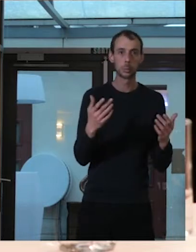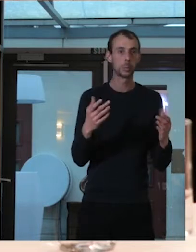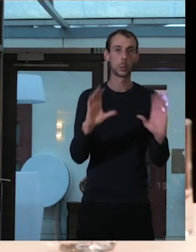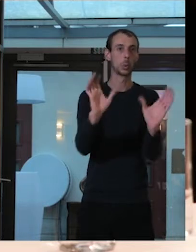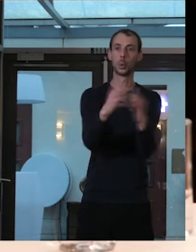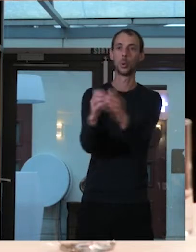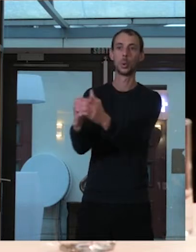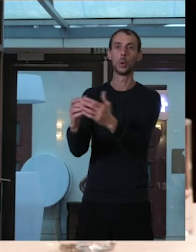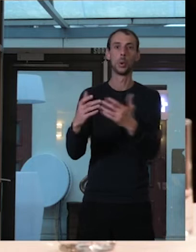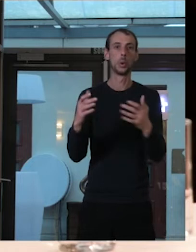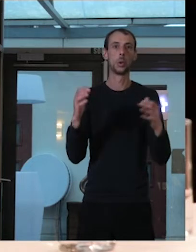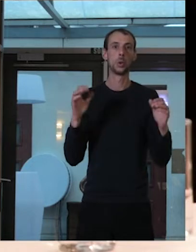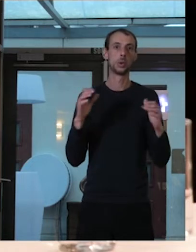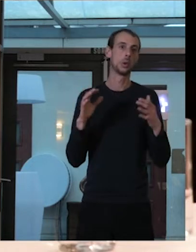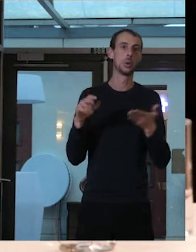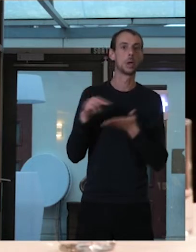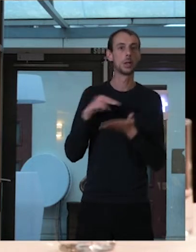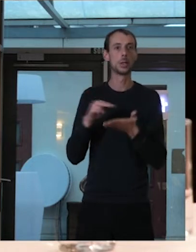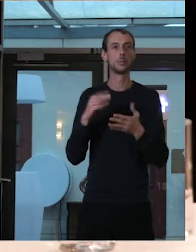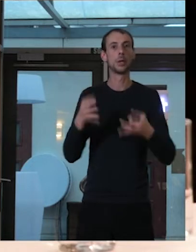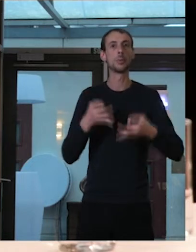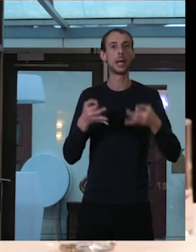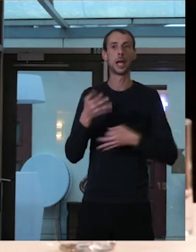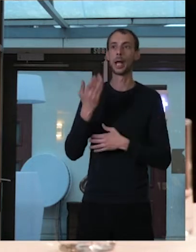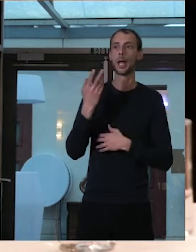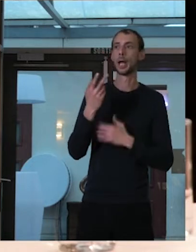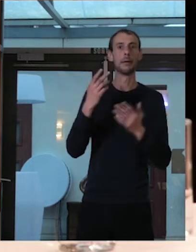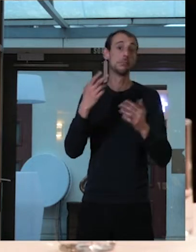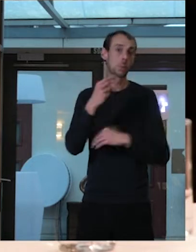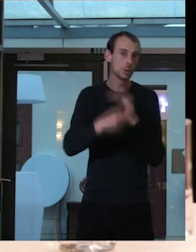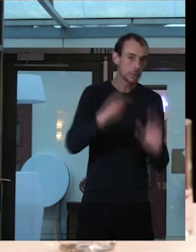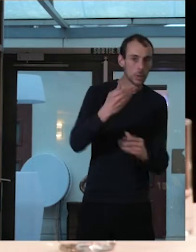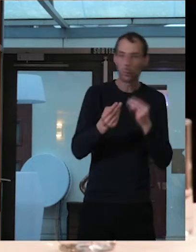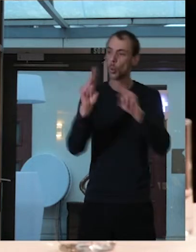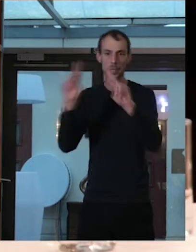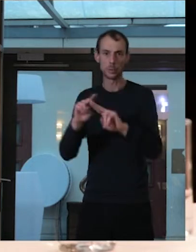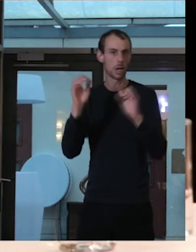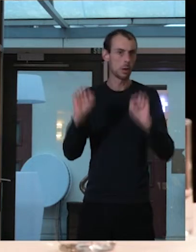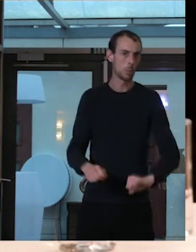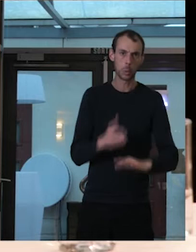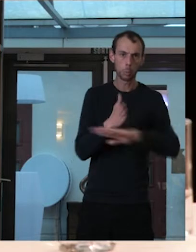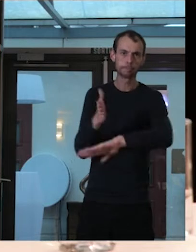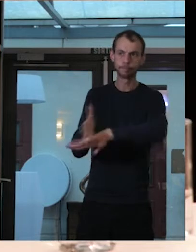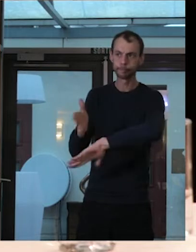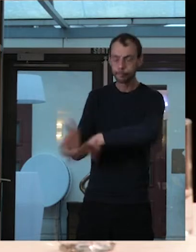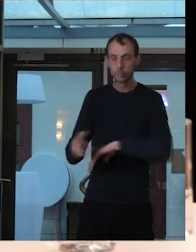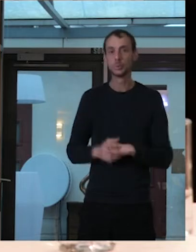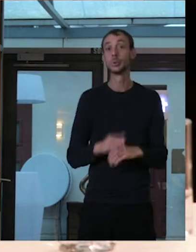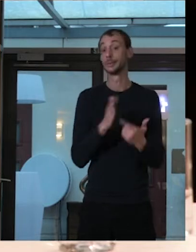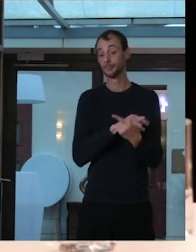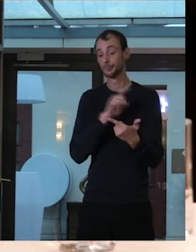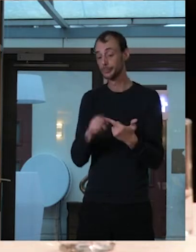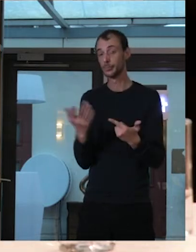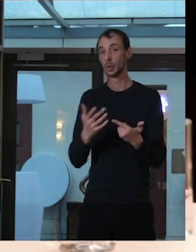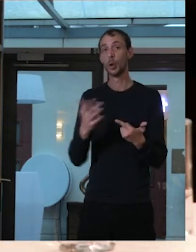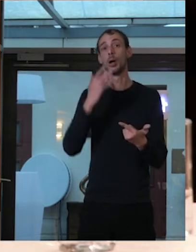de ballet nationales et internationales. Après, il y a également le cursus l'opéra de Paris. Donc, on